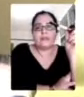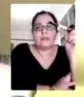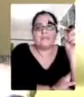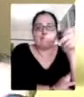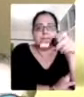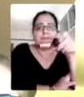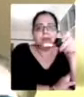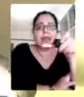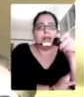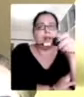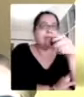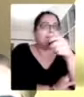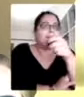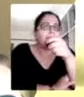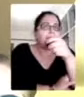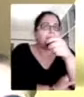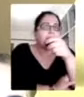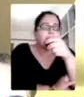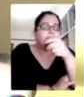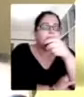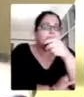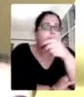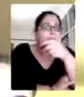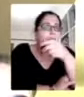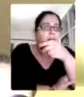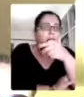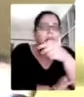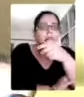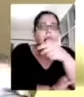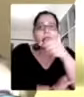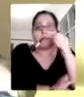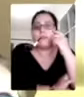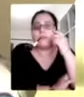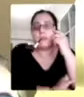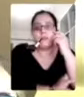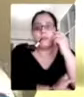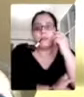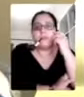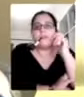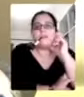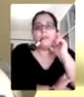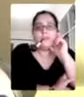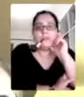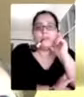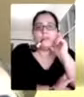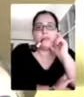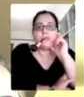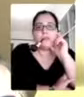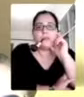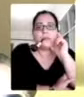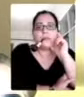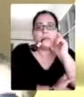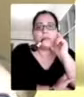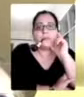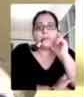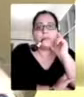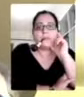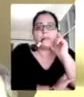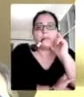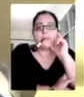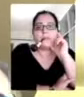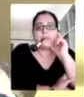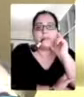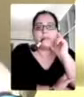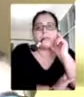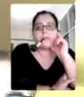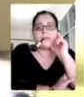içiyorum. En kolay, en Aynen temiz ben de. içme o yani hani kek nasıl içilir valla herhalde ufak ufak keserek falan içmek gerekir eğer onu yani